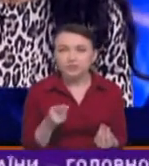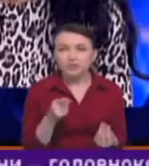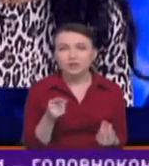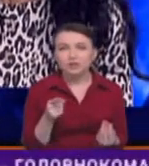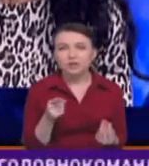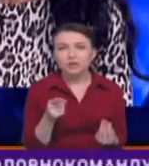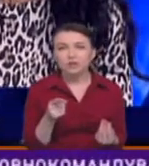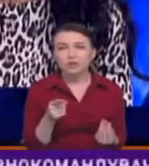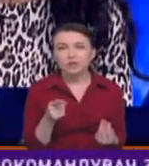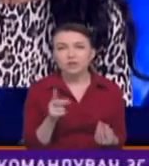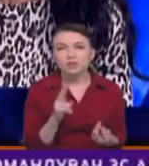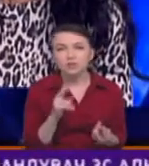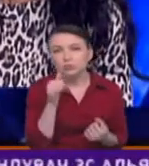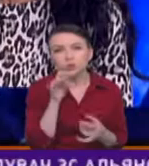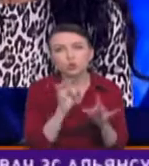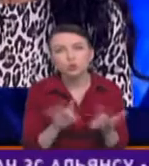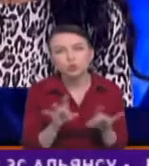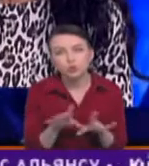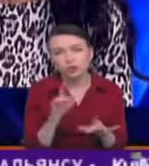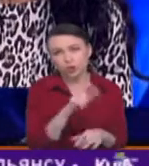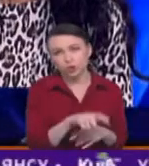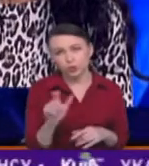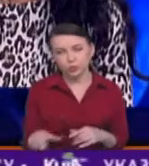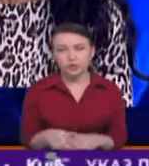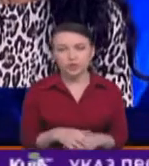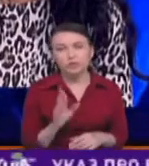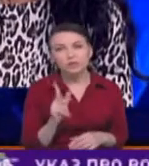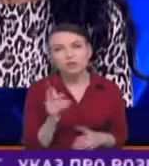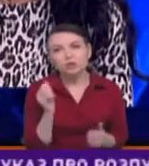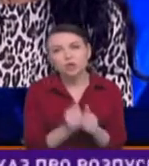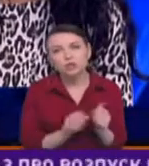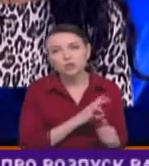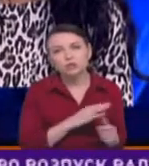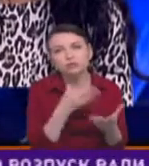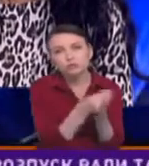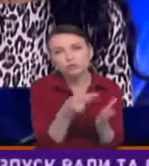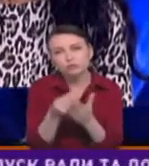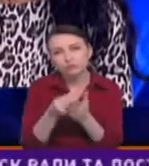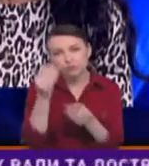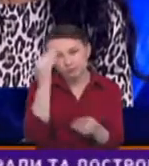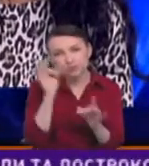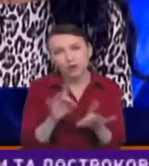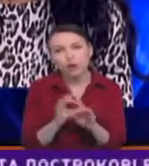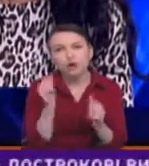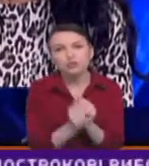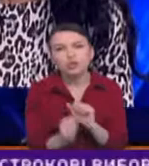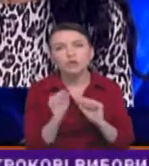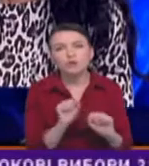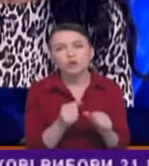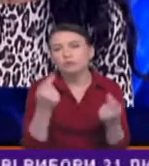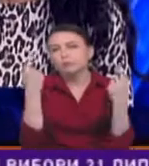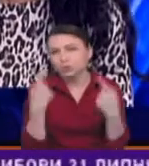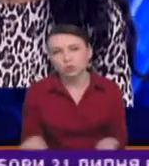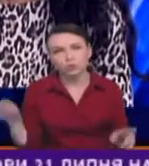розтлумачити людям, а якби ще стільки, кожен юрист по-другому. кожен адвокат по-другому толкує